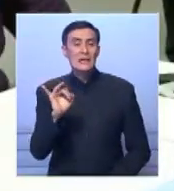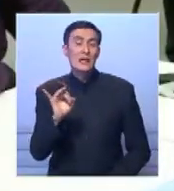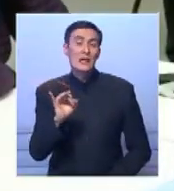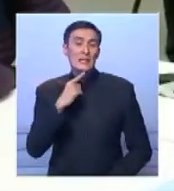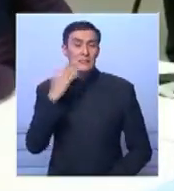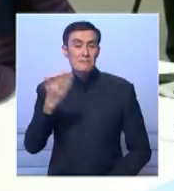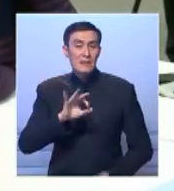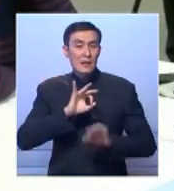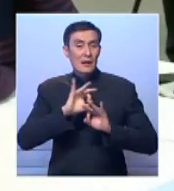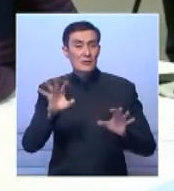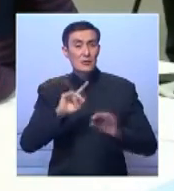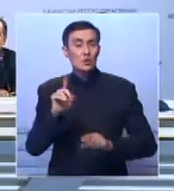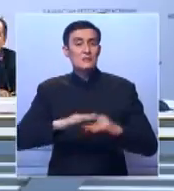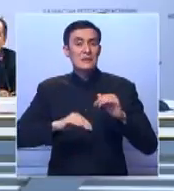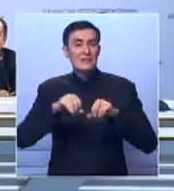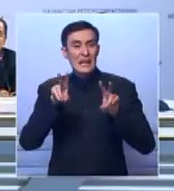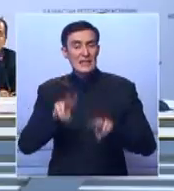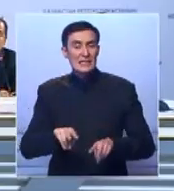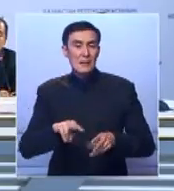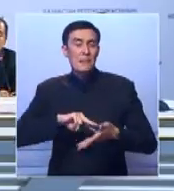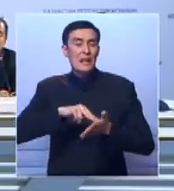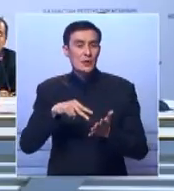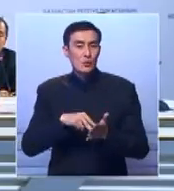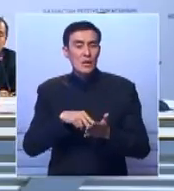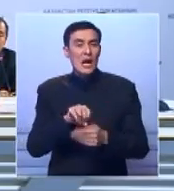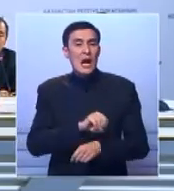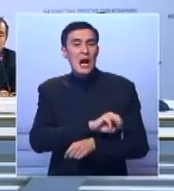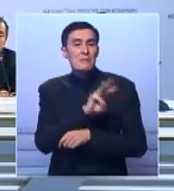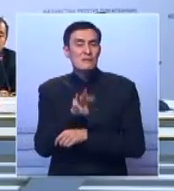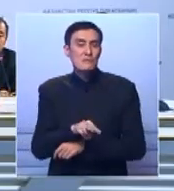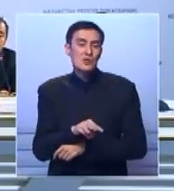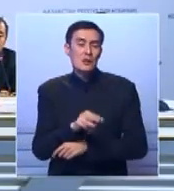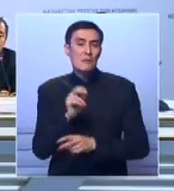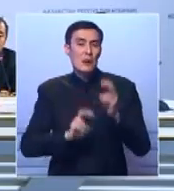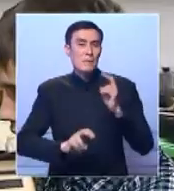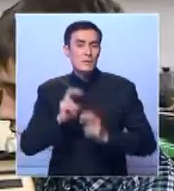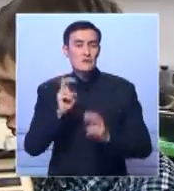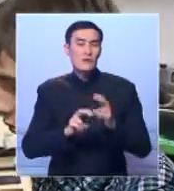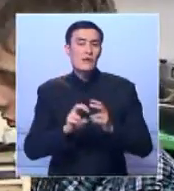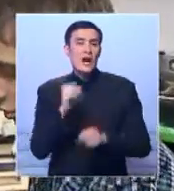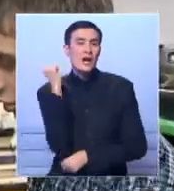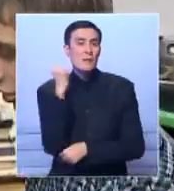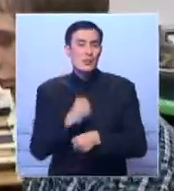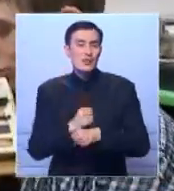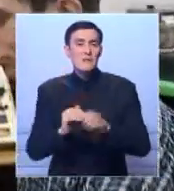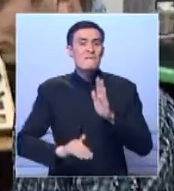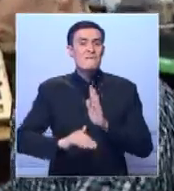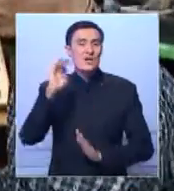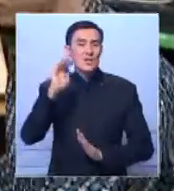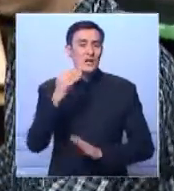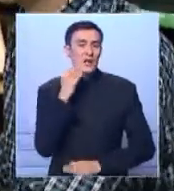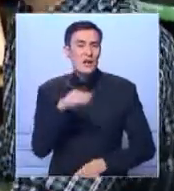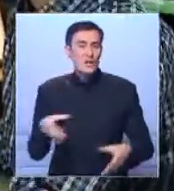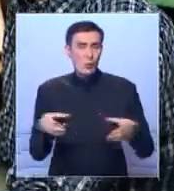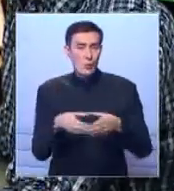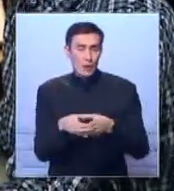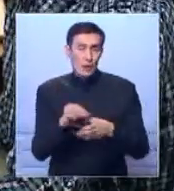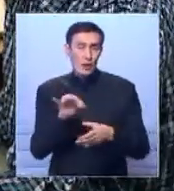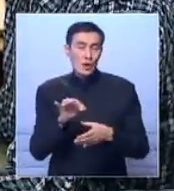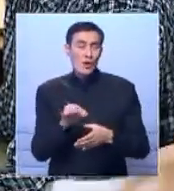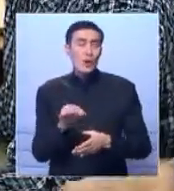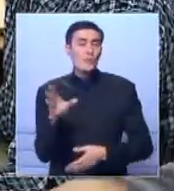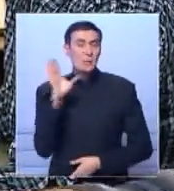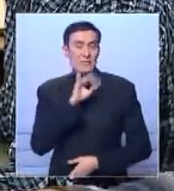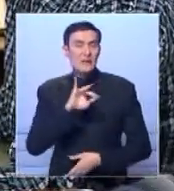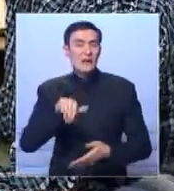спикера, таким образом специалисты ведомства планируют обеспечить промышленную индустрию кадрами высшей категории. Параллельно удастся